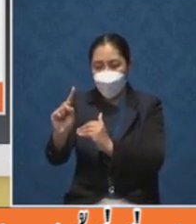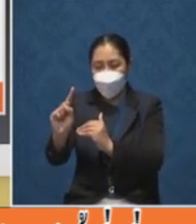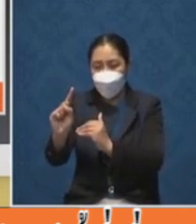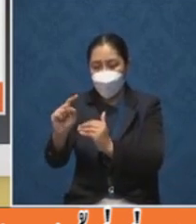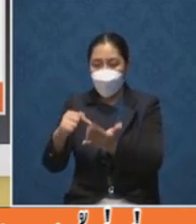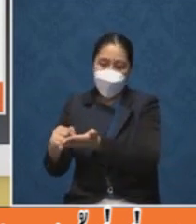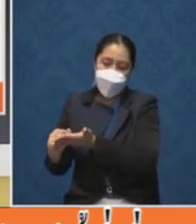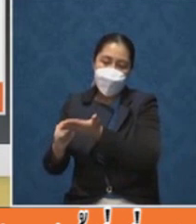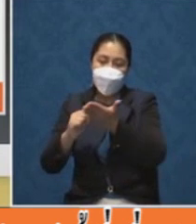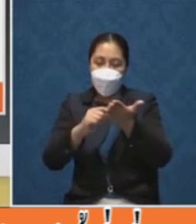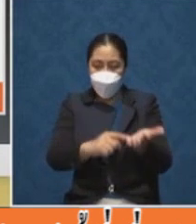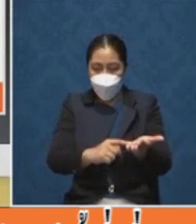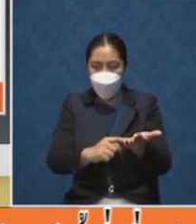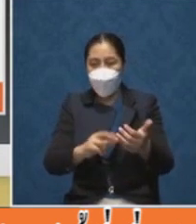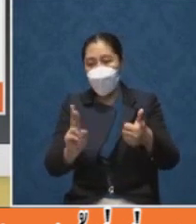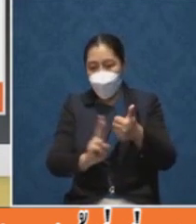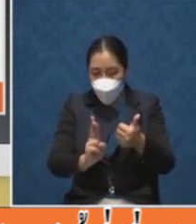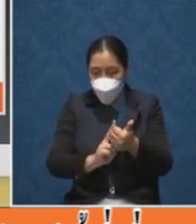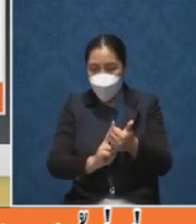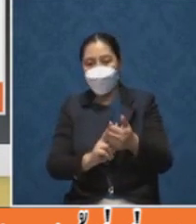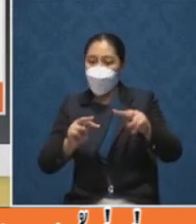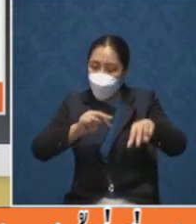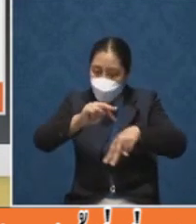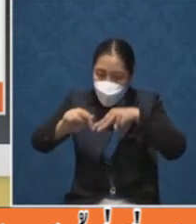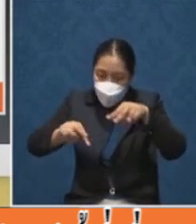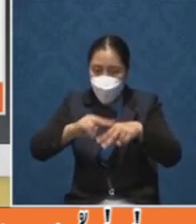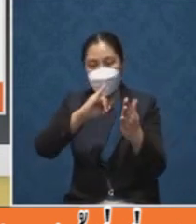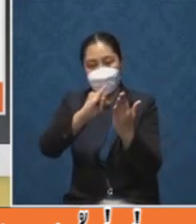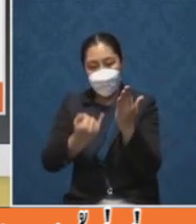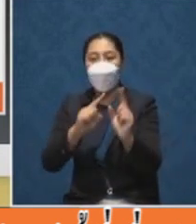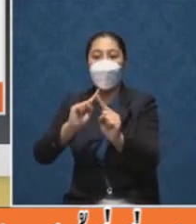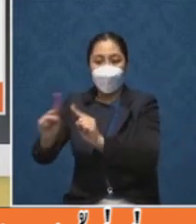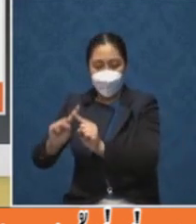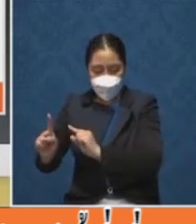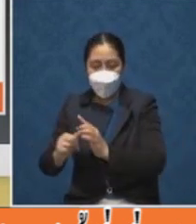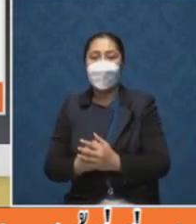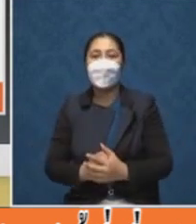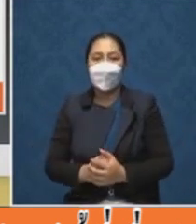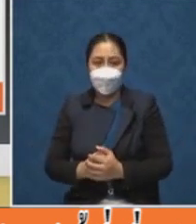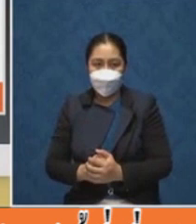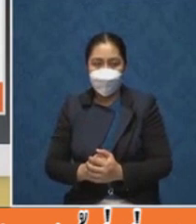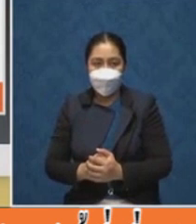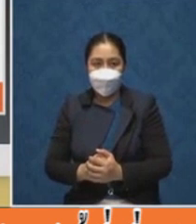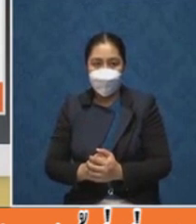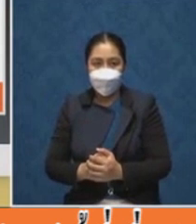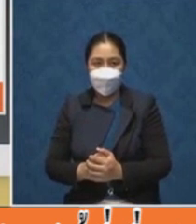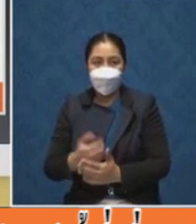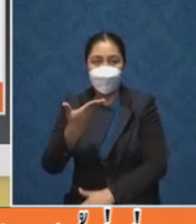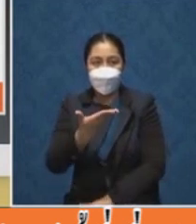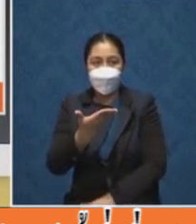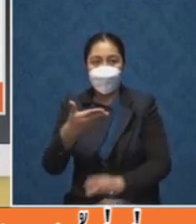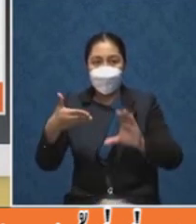น์ให้กับรองนายกรัฐมนตรีนะคะให้ไปควบคุมในแต่ละจังหวัดด้วยเช่นเดียวกันนะคะอันนี้ที่ดิฉันเอามาให้ดูเนี่ยเป็น